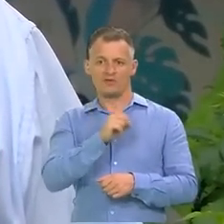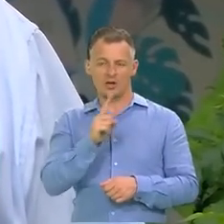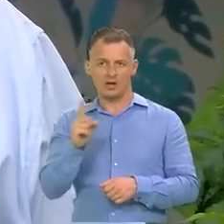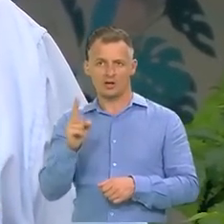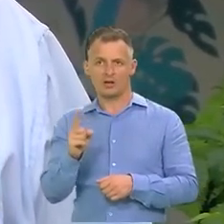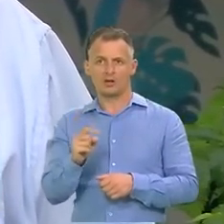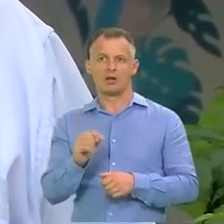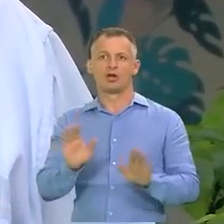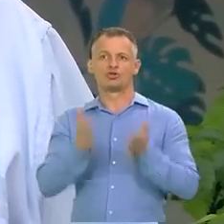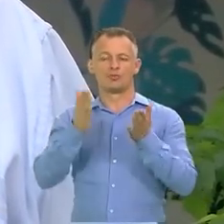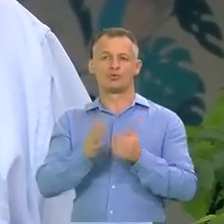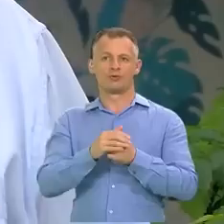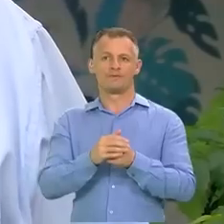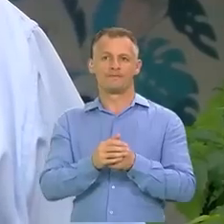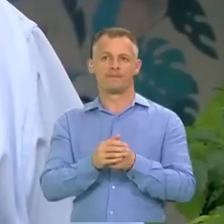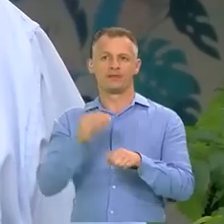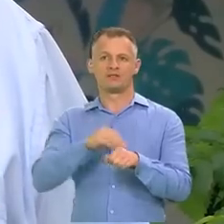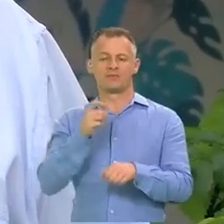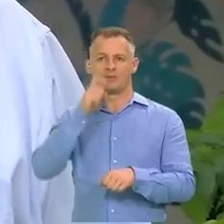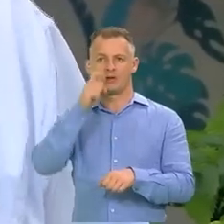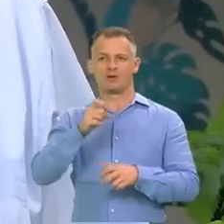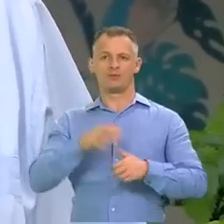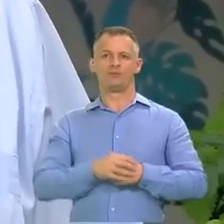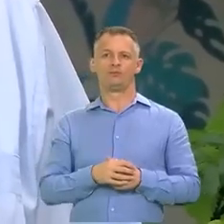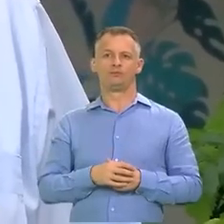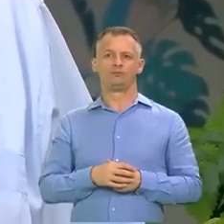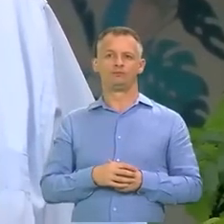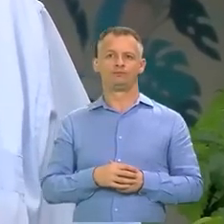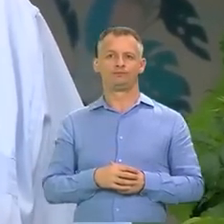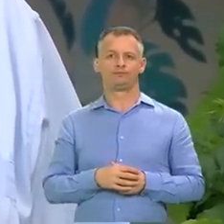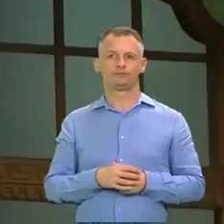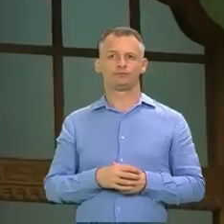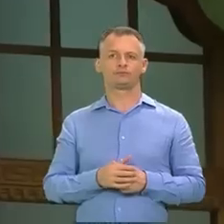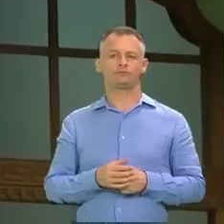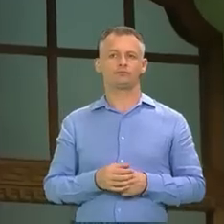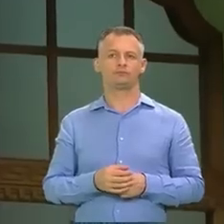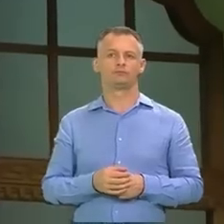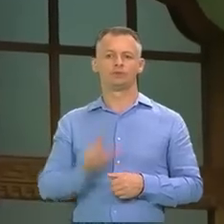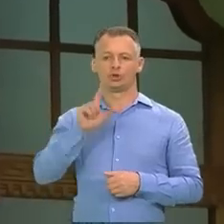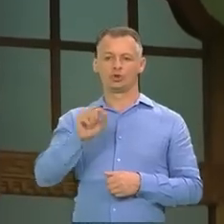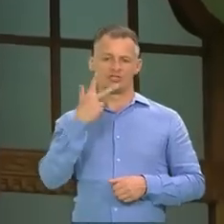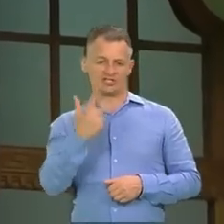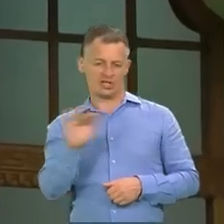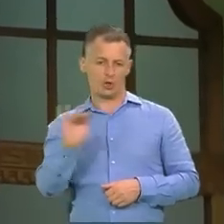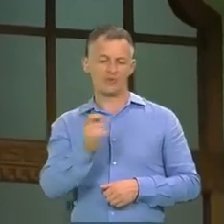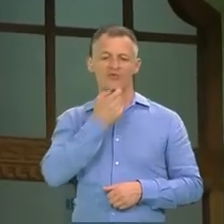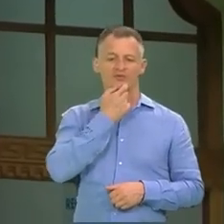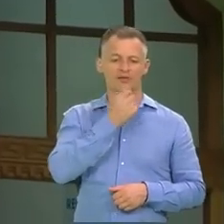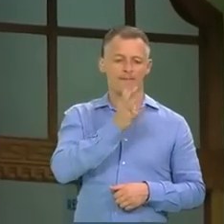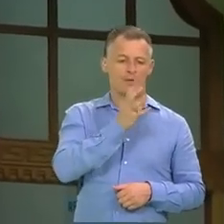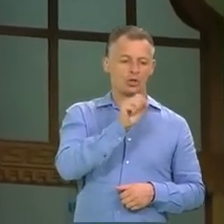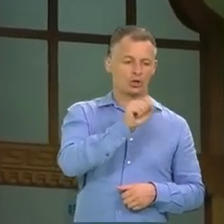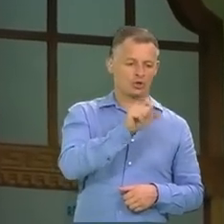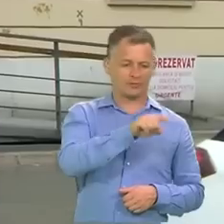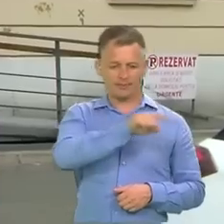pe rând, au fost afectați de virus. 23 de copii cu vârste între 12 și